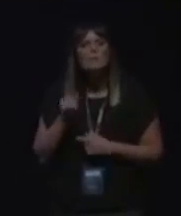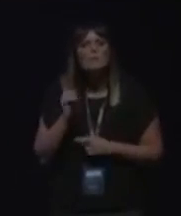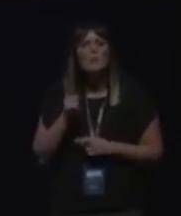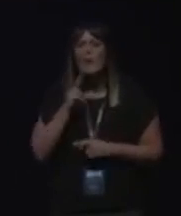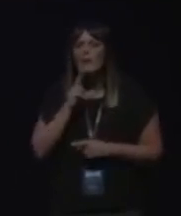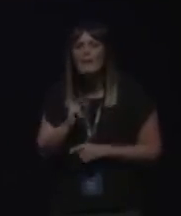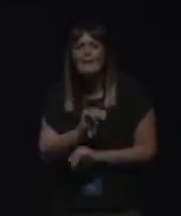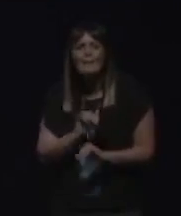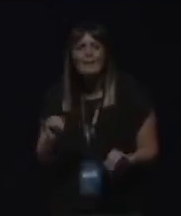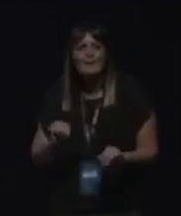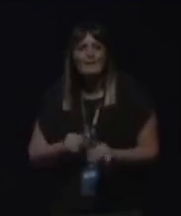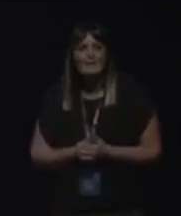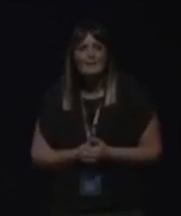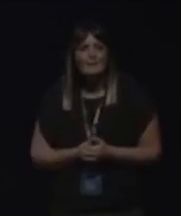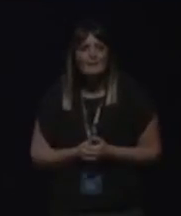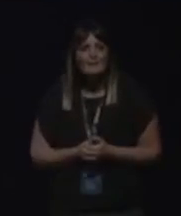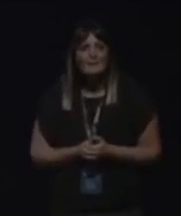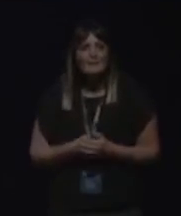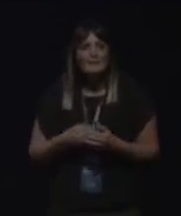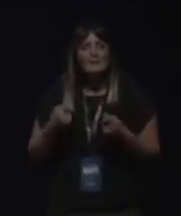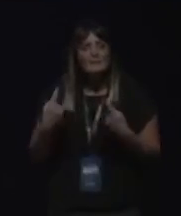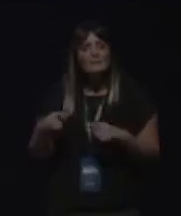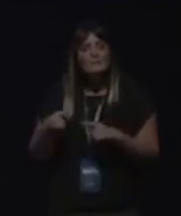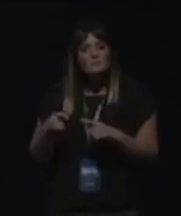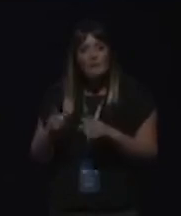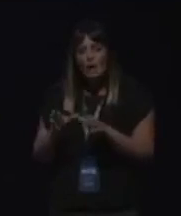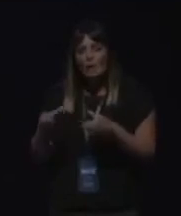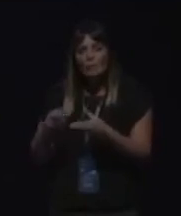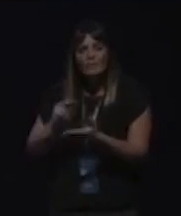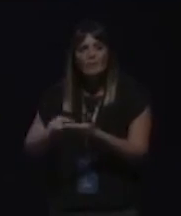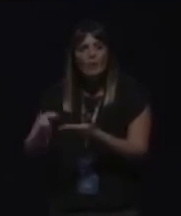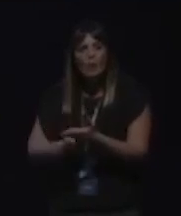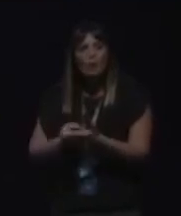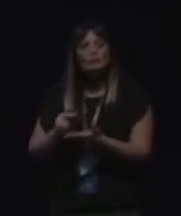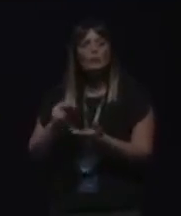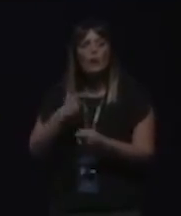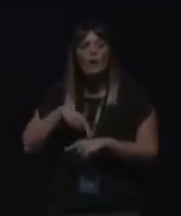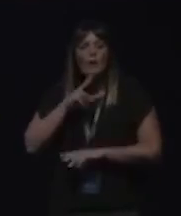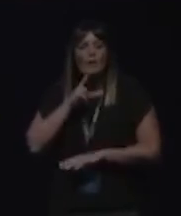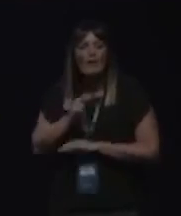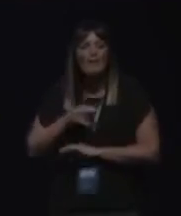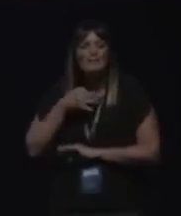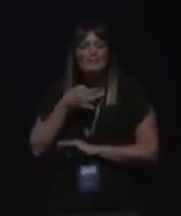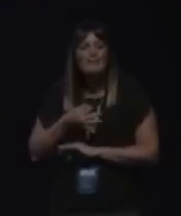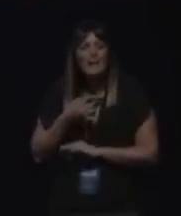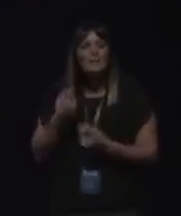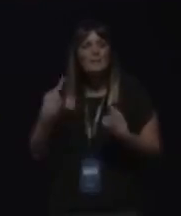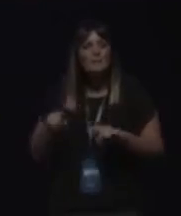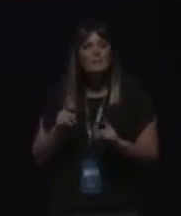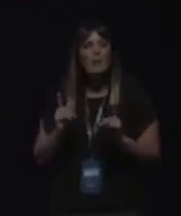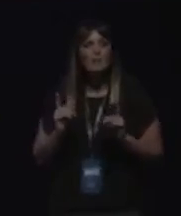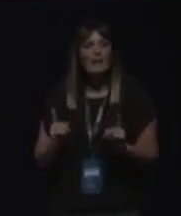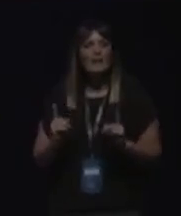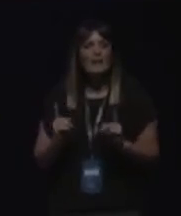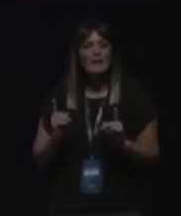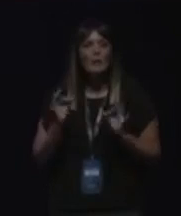parlano? Ma quei serbatoi di voti di cui di volta in volta parliamo e diciamo che è un pericolo, un